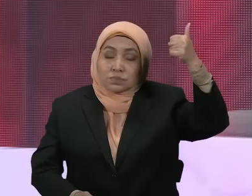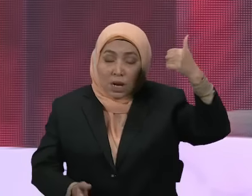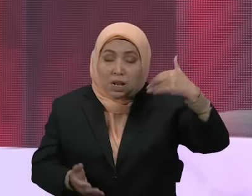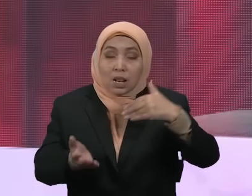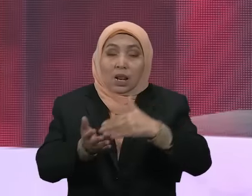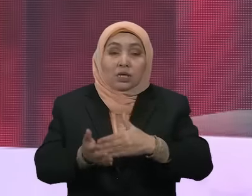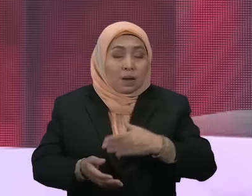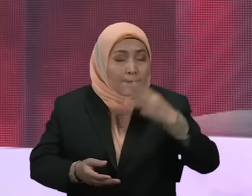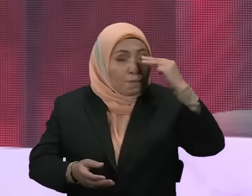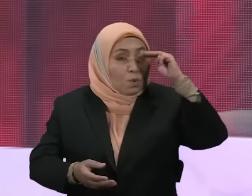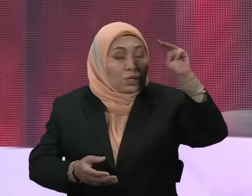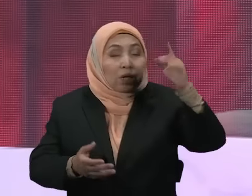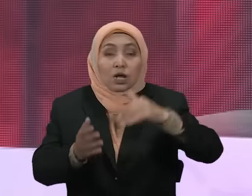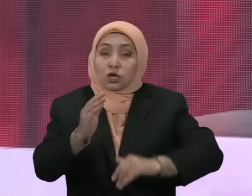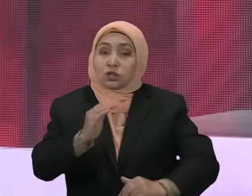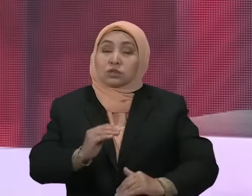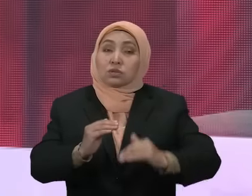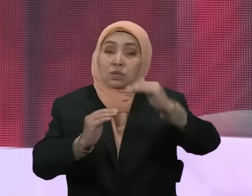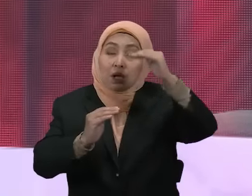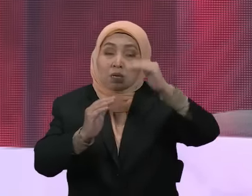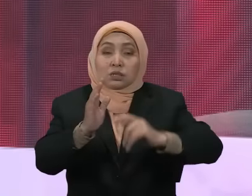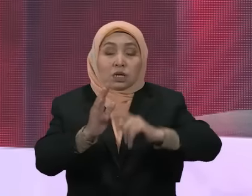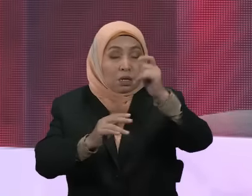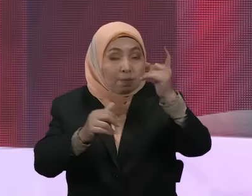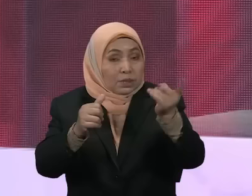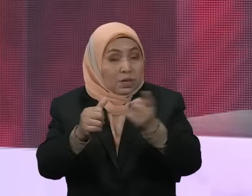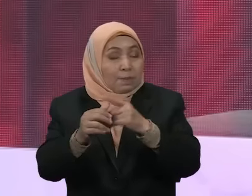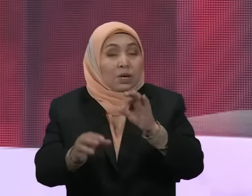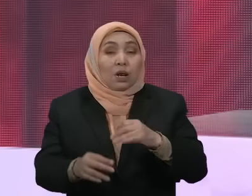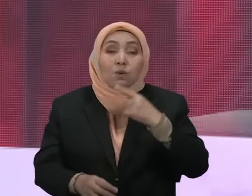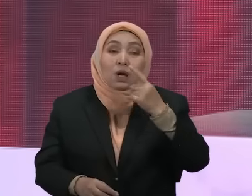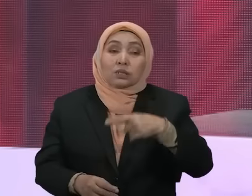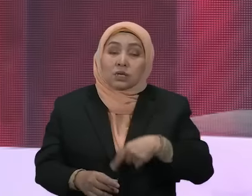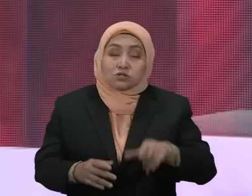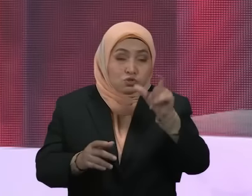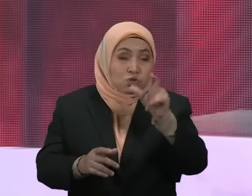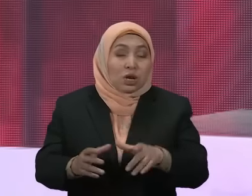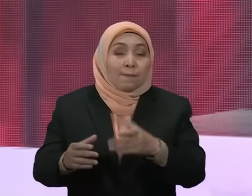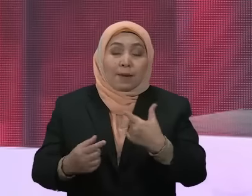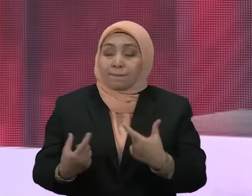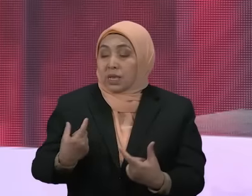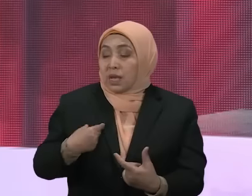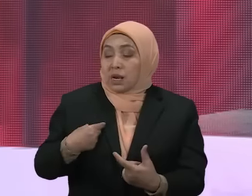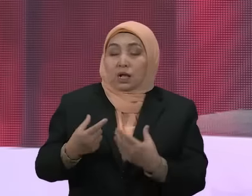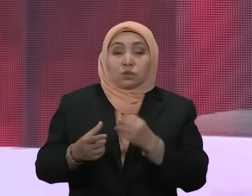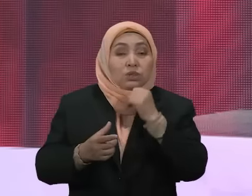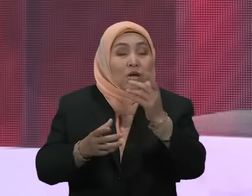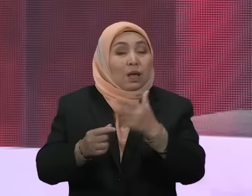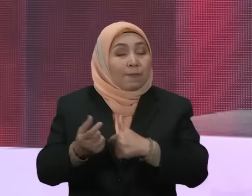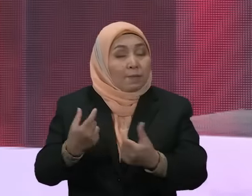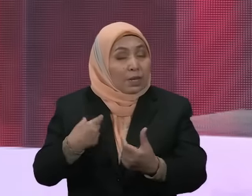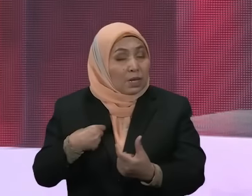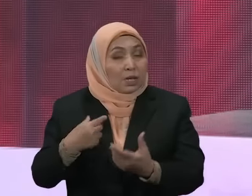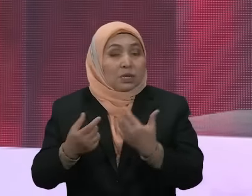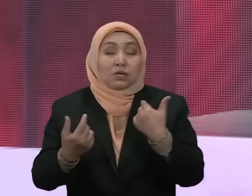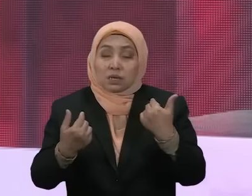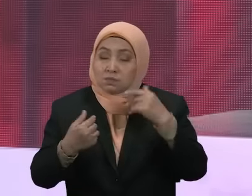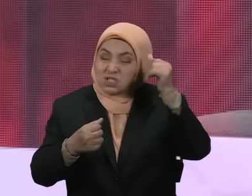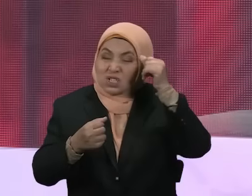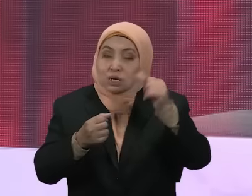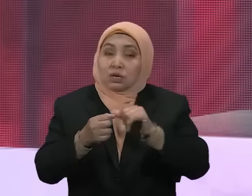lebih mulia ataupun lebih tinggi. Jadi yang pertama, kalau katakan seseorang itu dah dapat pingat ke tak dapat pingat, kita kena ingat bahawa